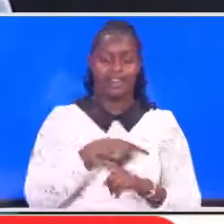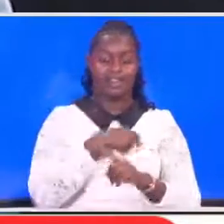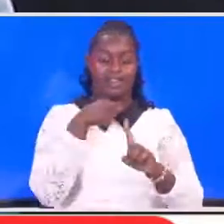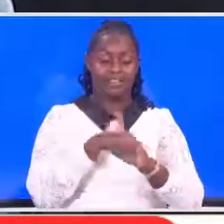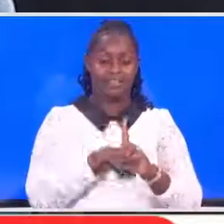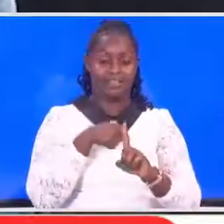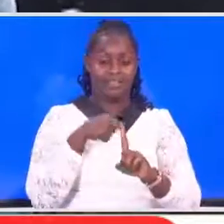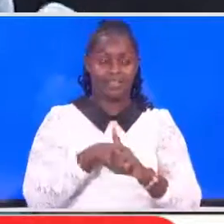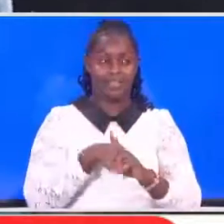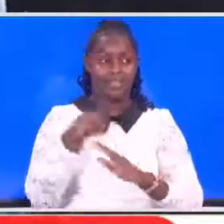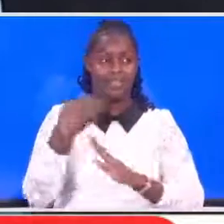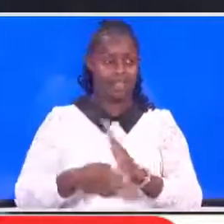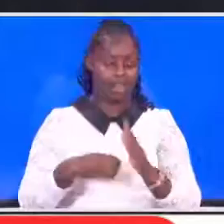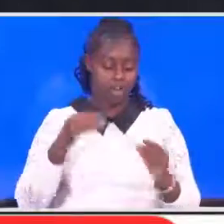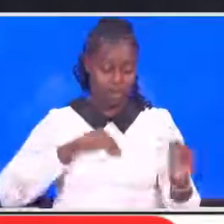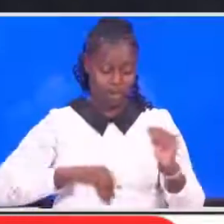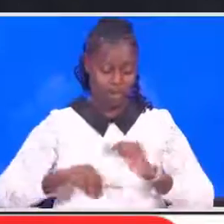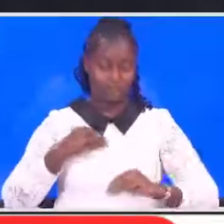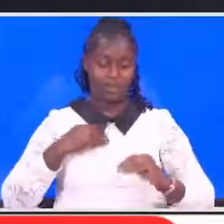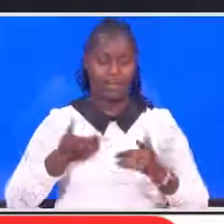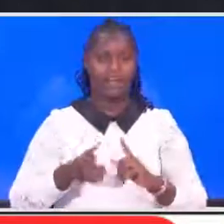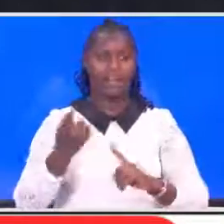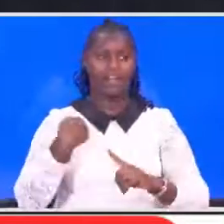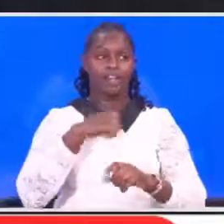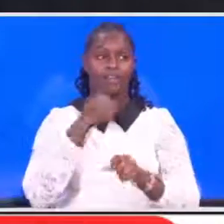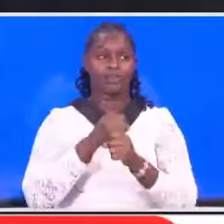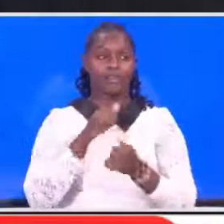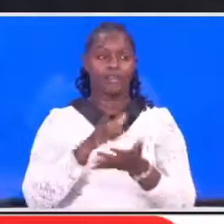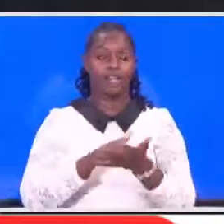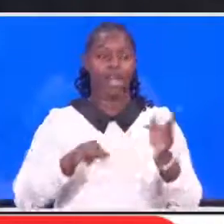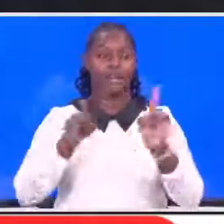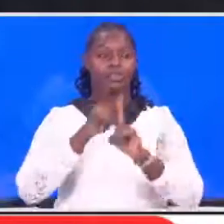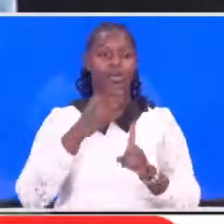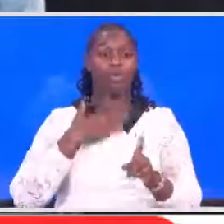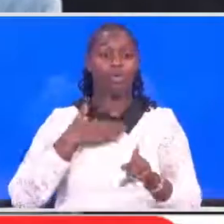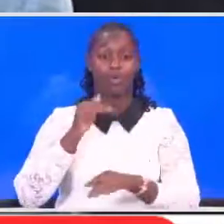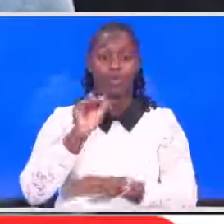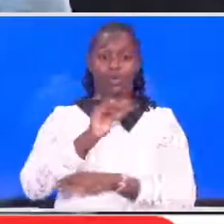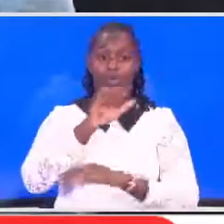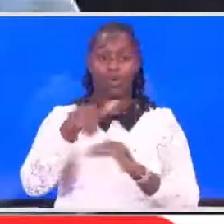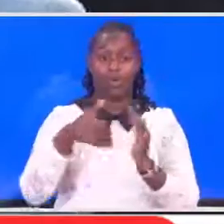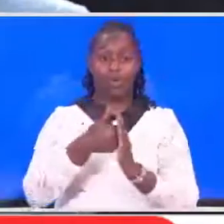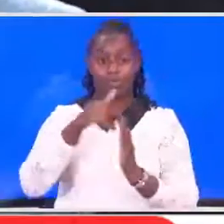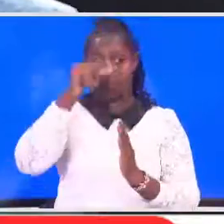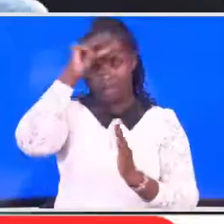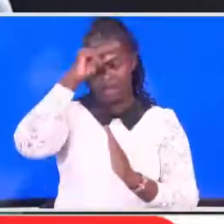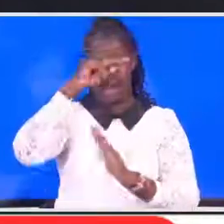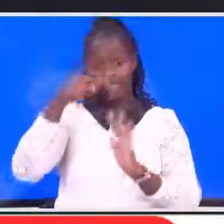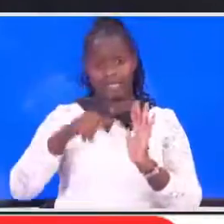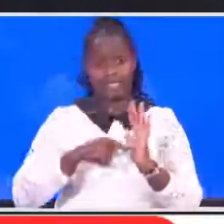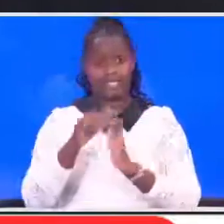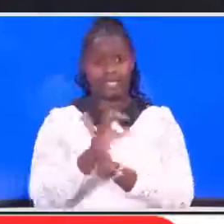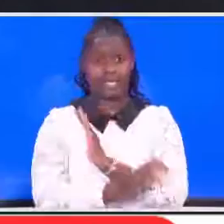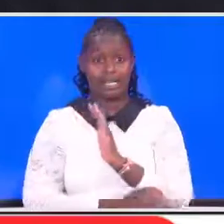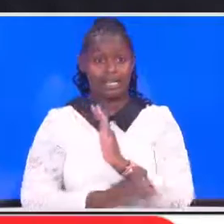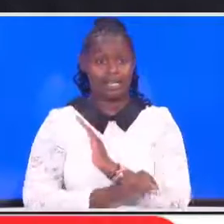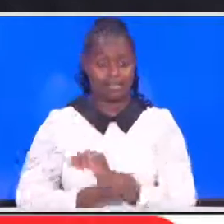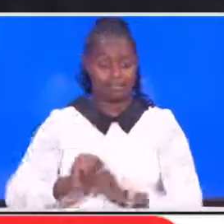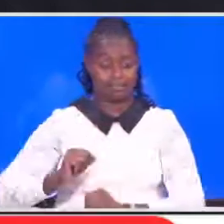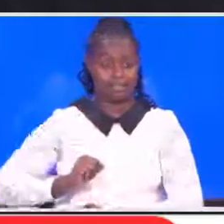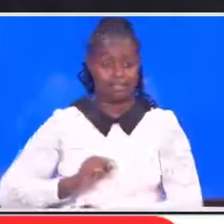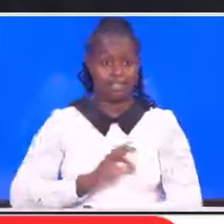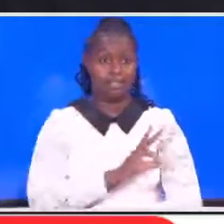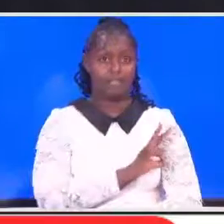corruption. Now let us join hands. And I want to ask all the public servants in this country, those who are hearing